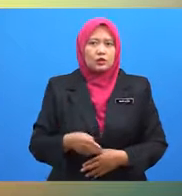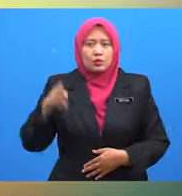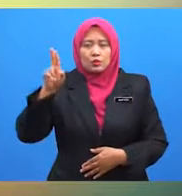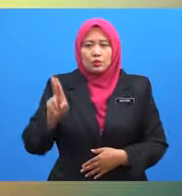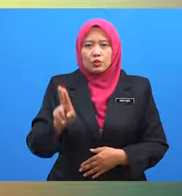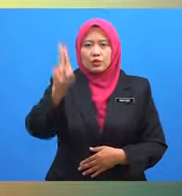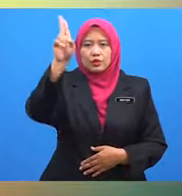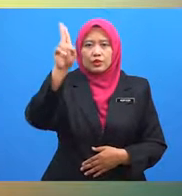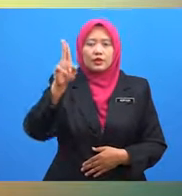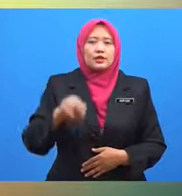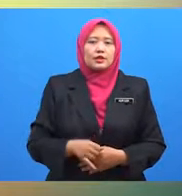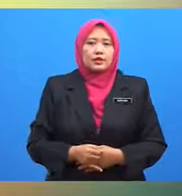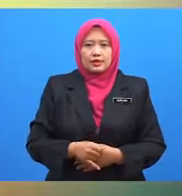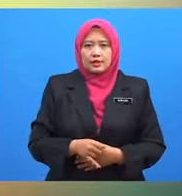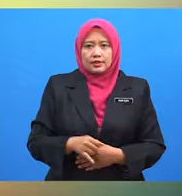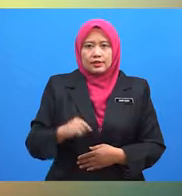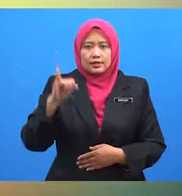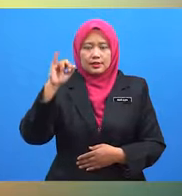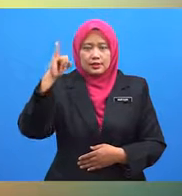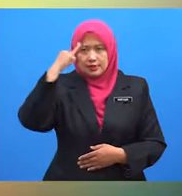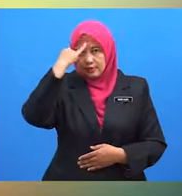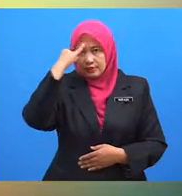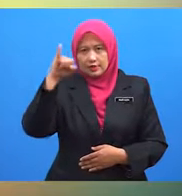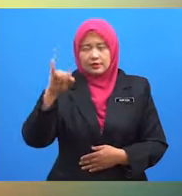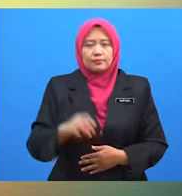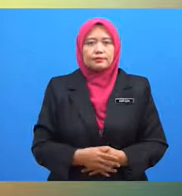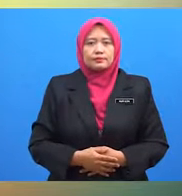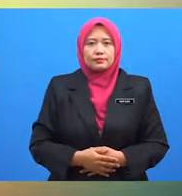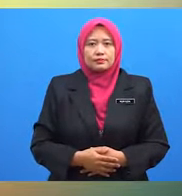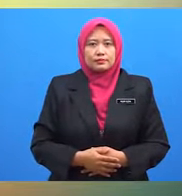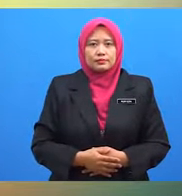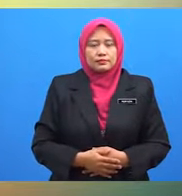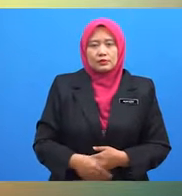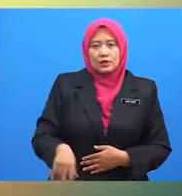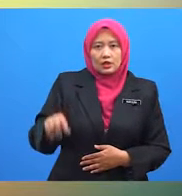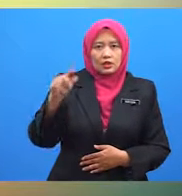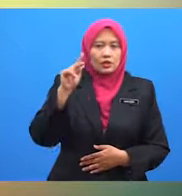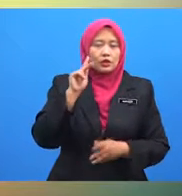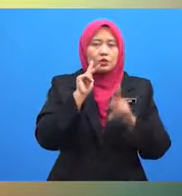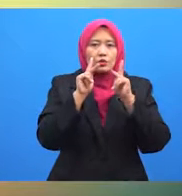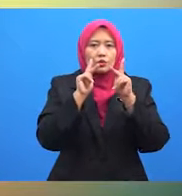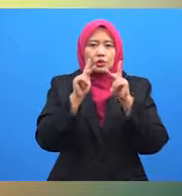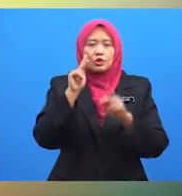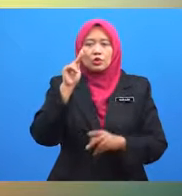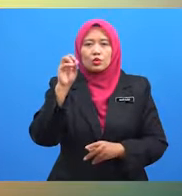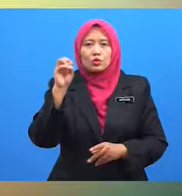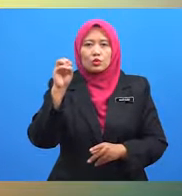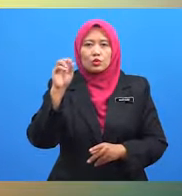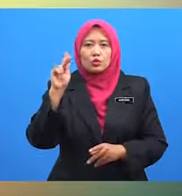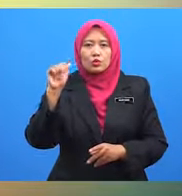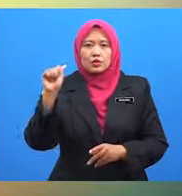bersurat Gandasuli. Kosa kata. Bahasa ini menggunakan fonem